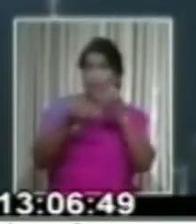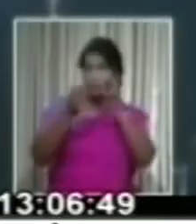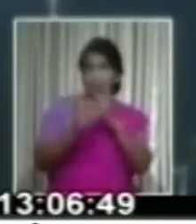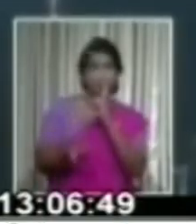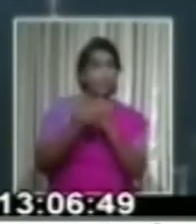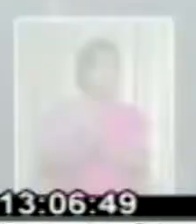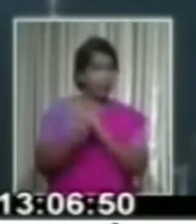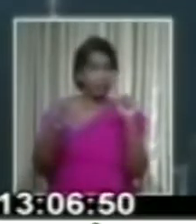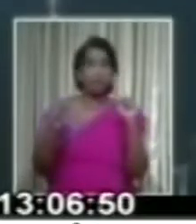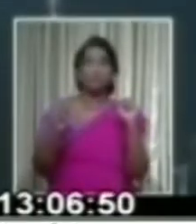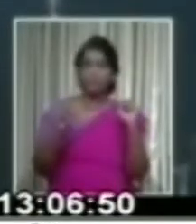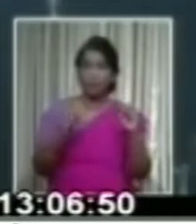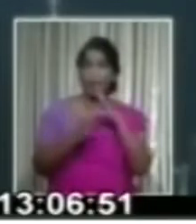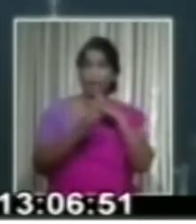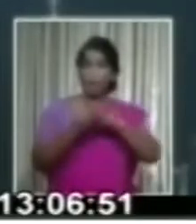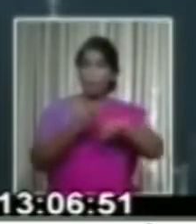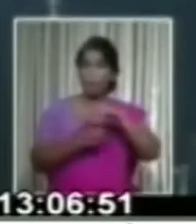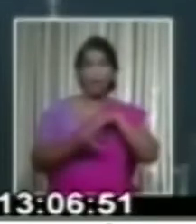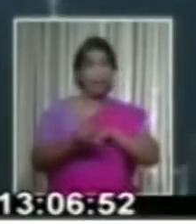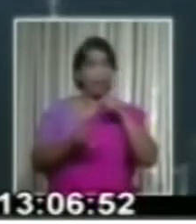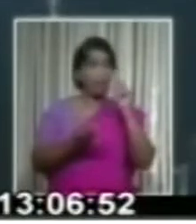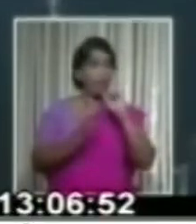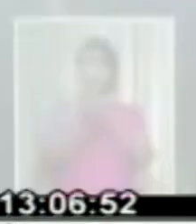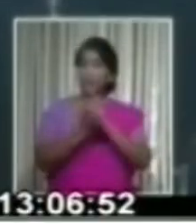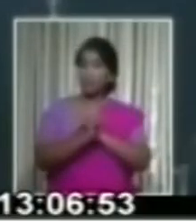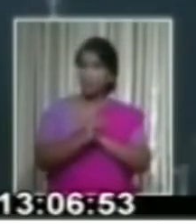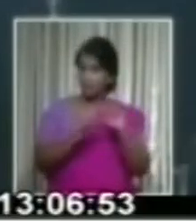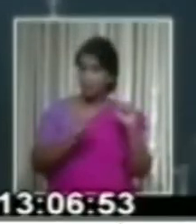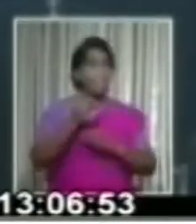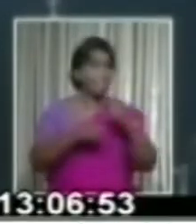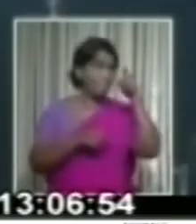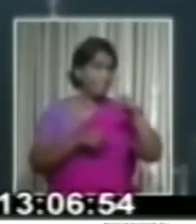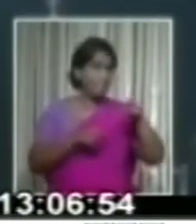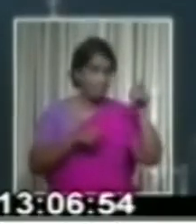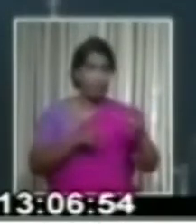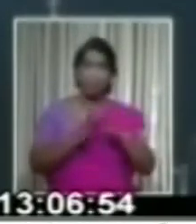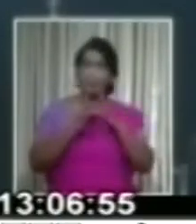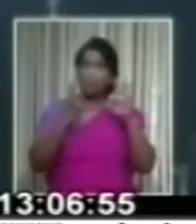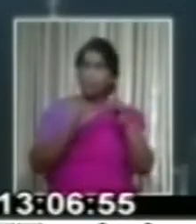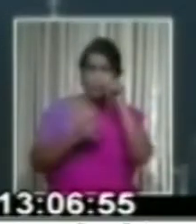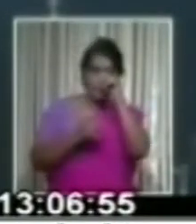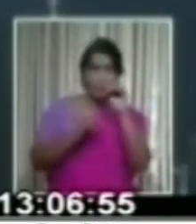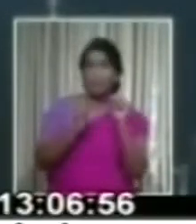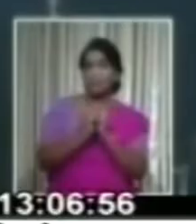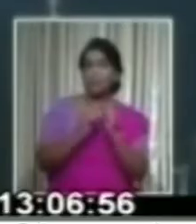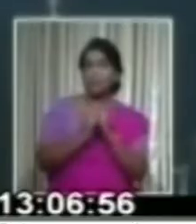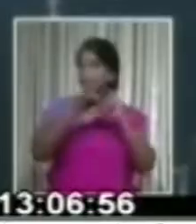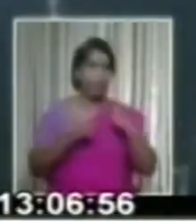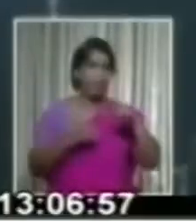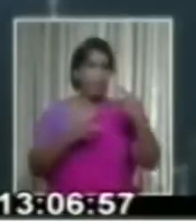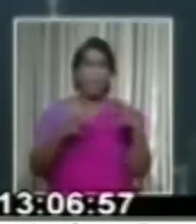விலைகளை அதிகரித்துள்ளனர் எதிர்வரும் புதன்கிழமை முதல் அம்பாரையில் ஆரம்பித்து உர மானியம் வழங்கப்படுகின்ற விவசாயிகளுக்கு திறவூரம் வழங்கும்